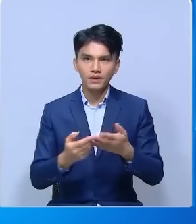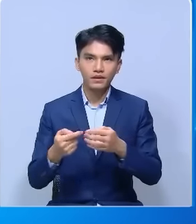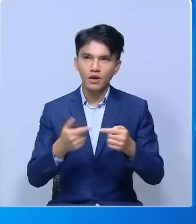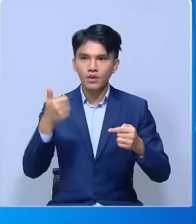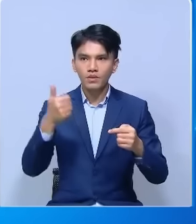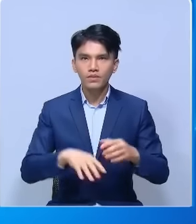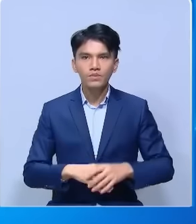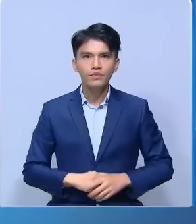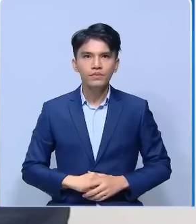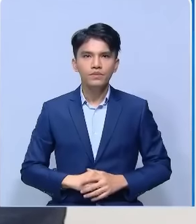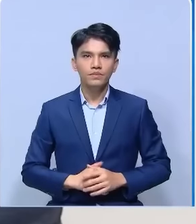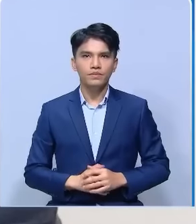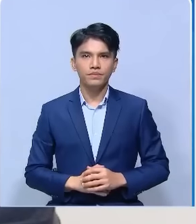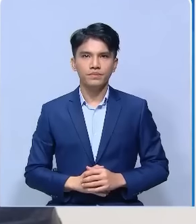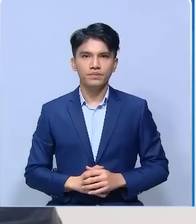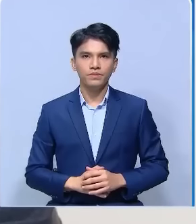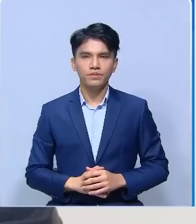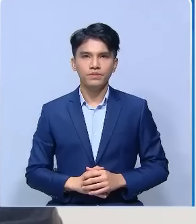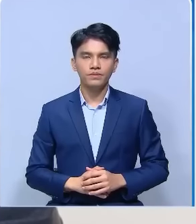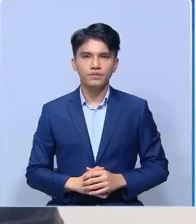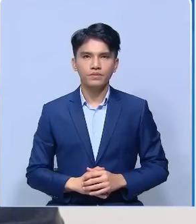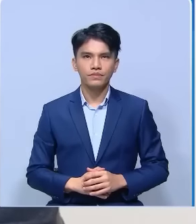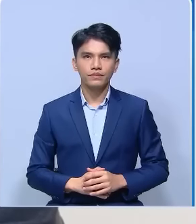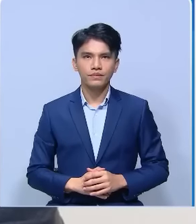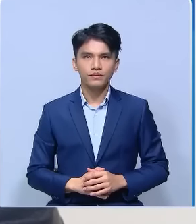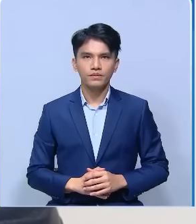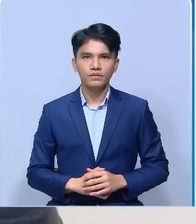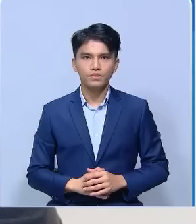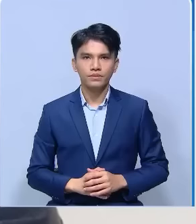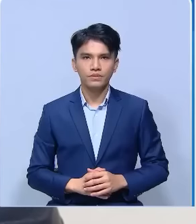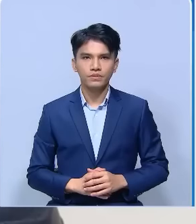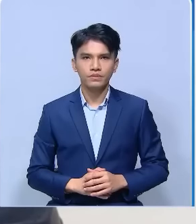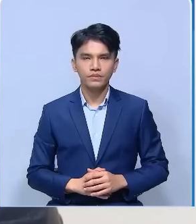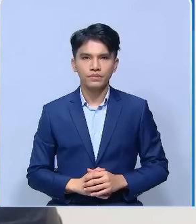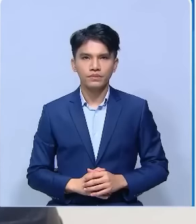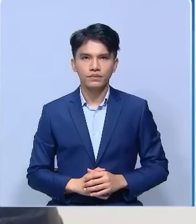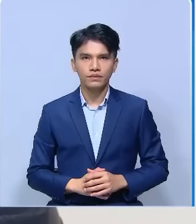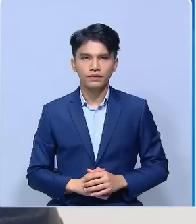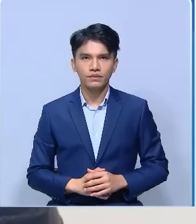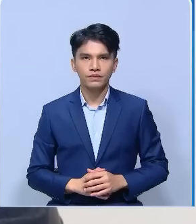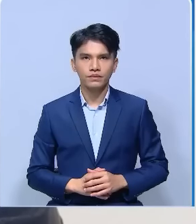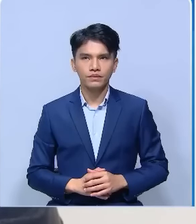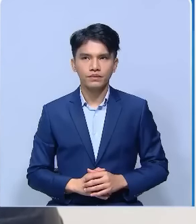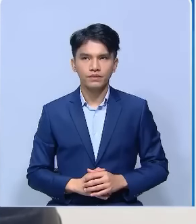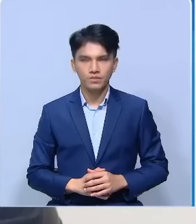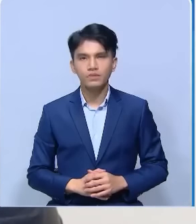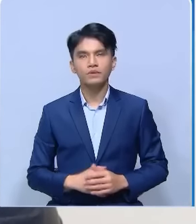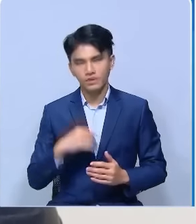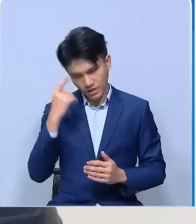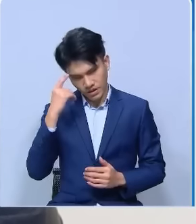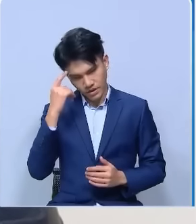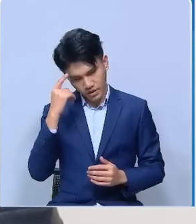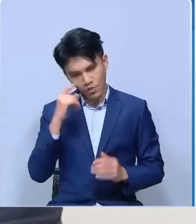ป เชื่อว่าในงวด4งวดถึง6งวดแรกเนี่ยคงจะเริ่มเห็นภา